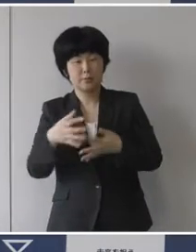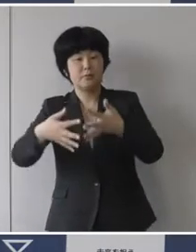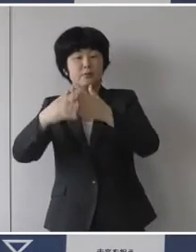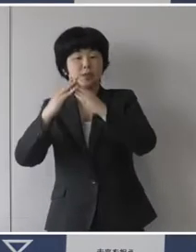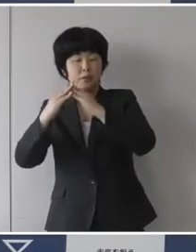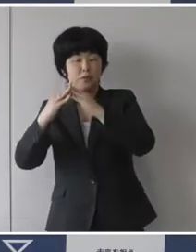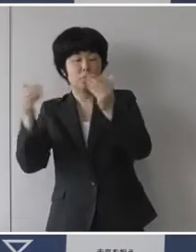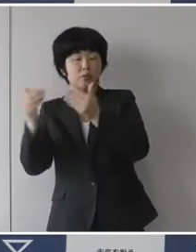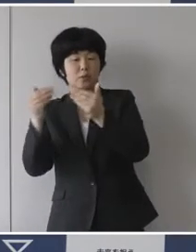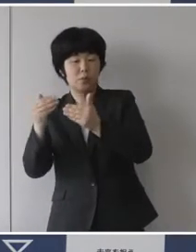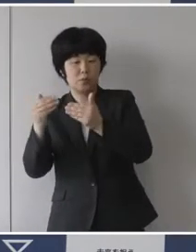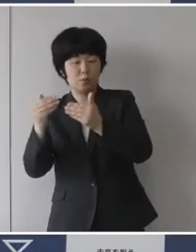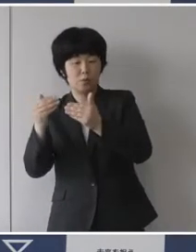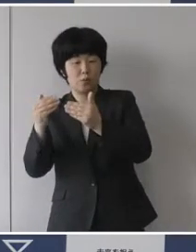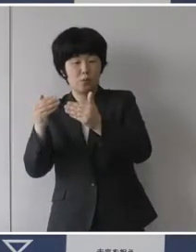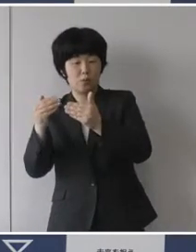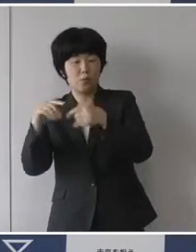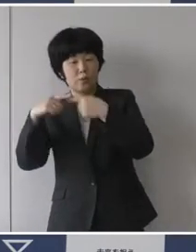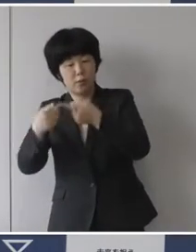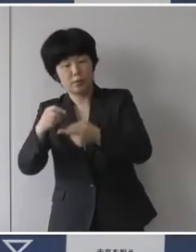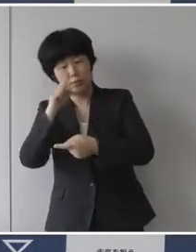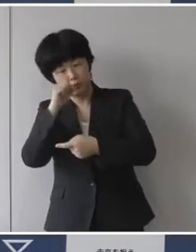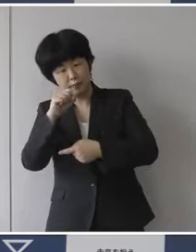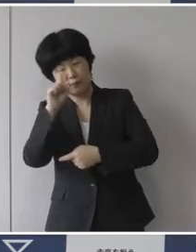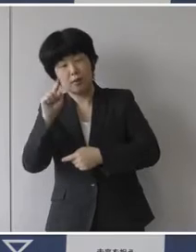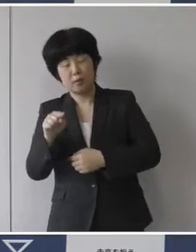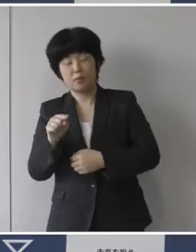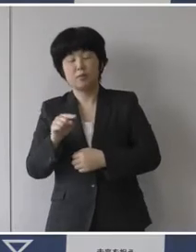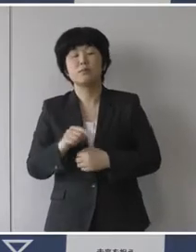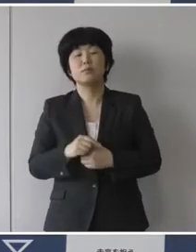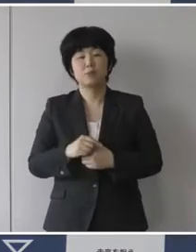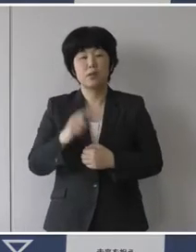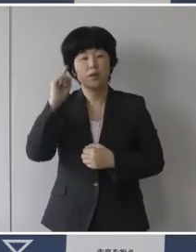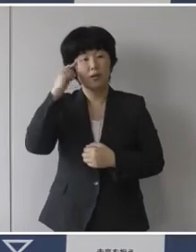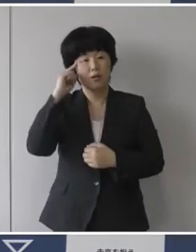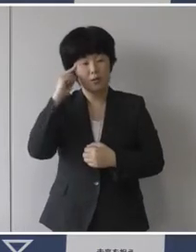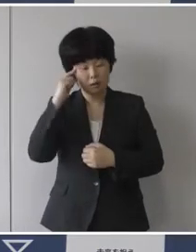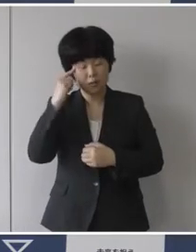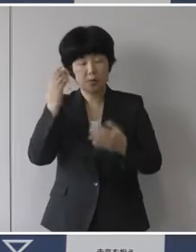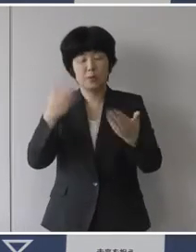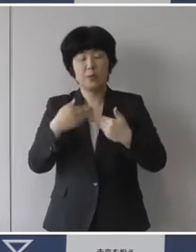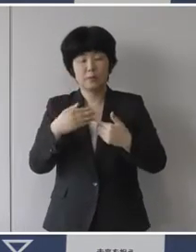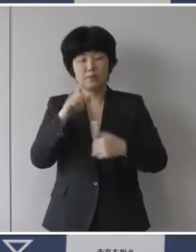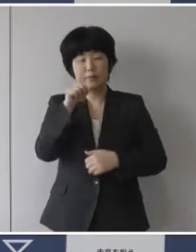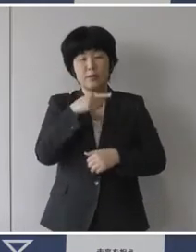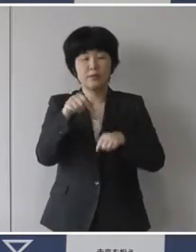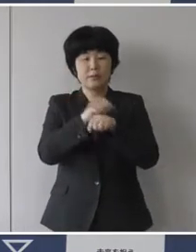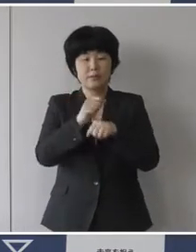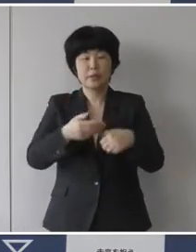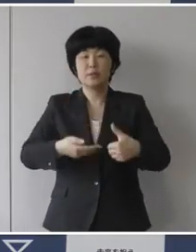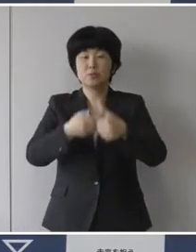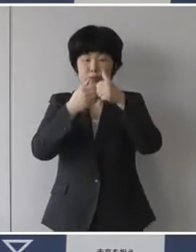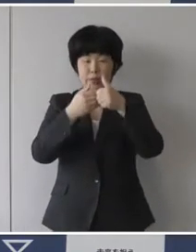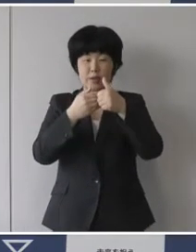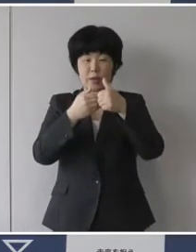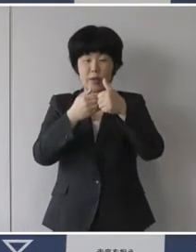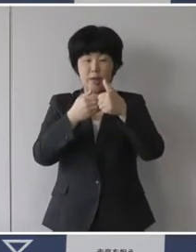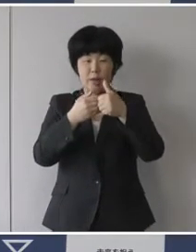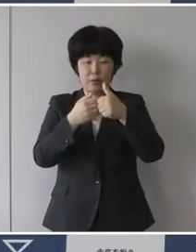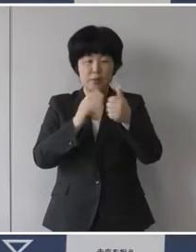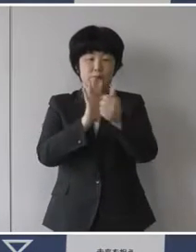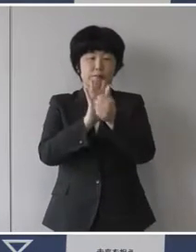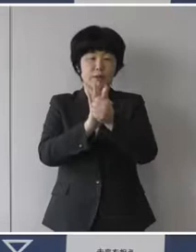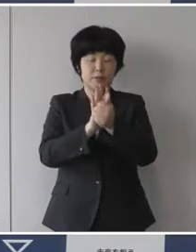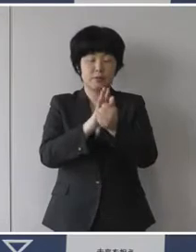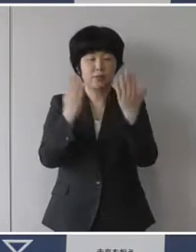に、進みたいな、こんなような、人材育成にも、寄与したいということで、そうしたことを